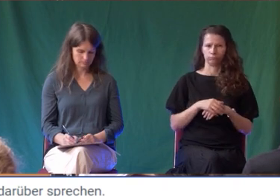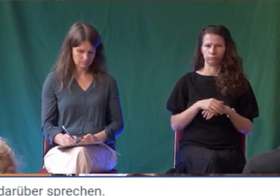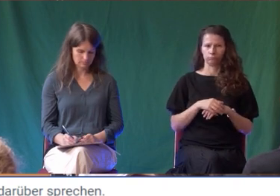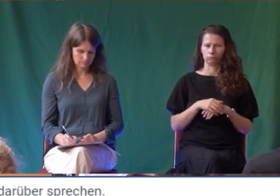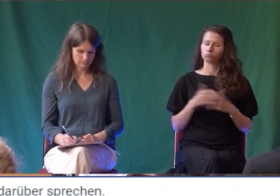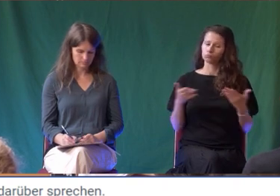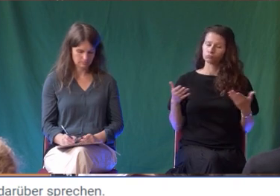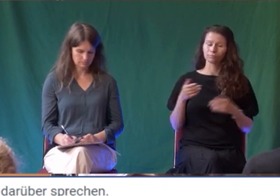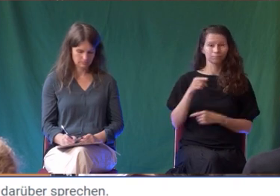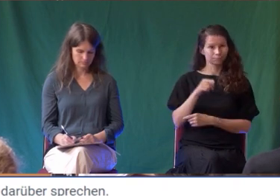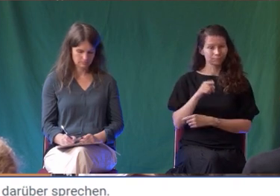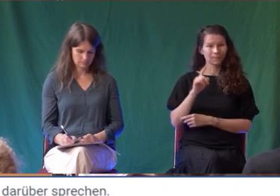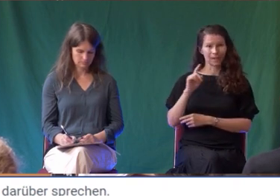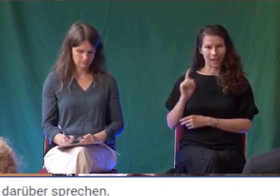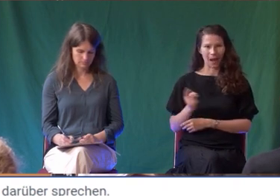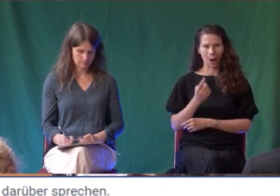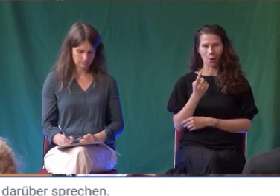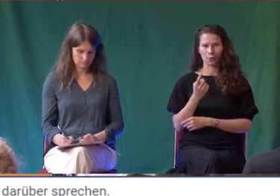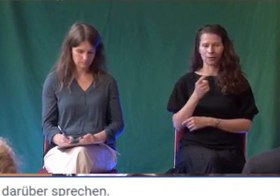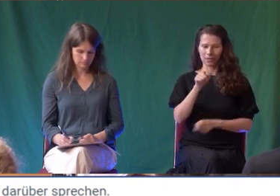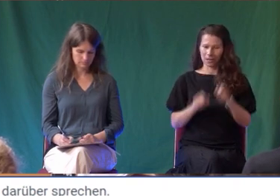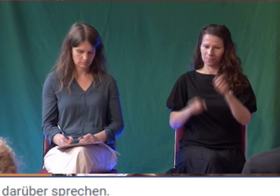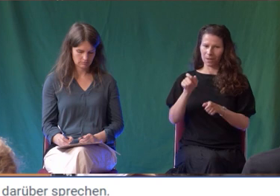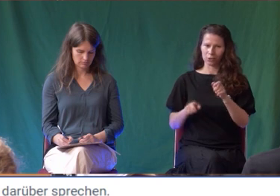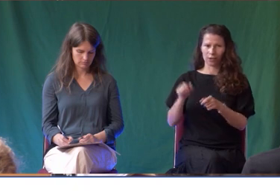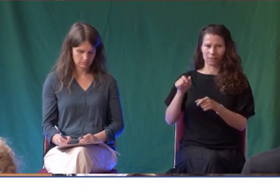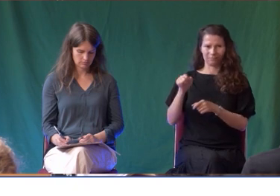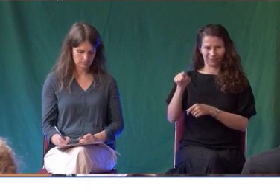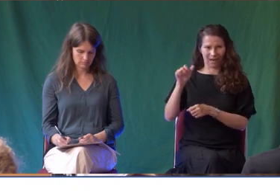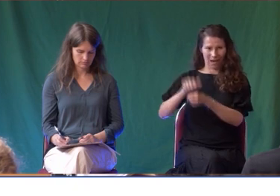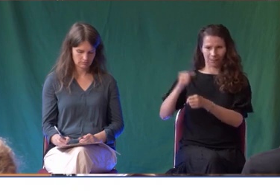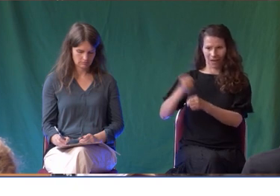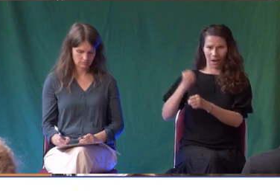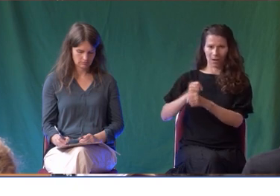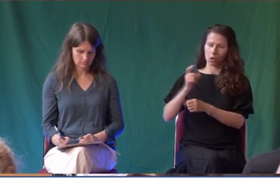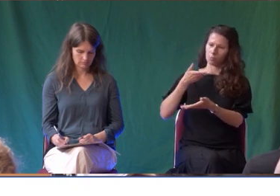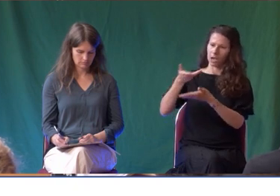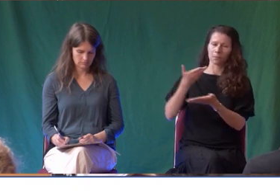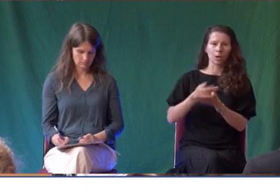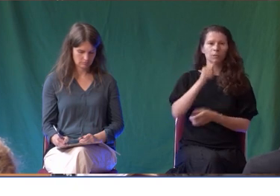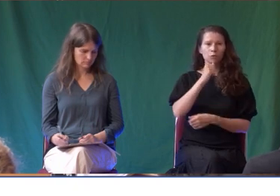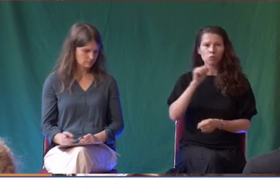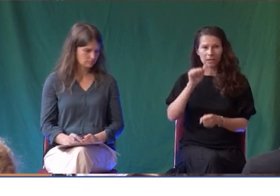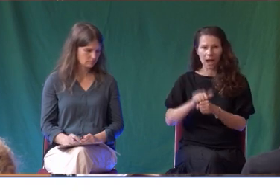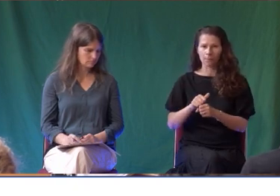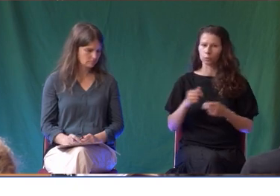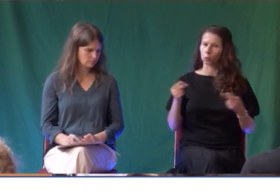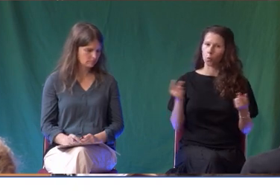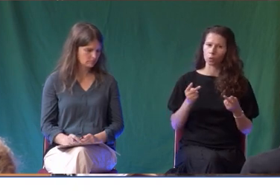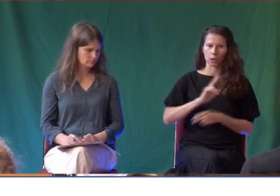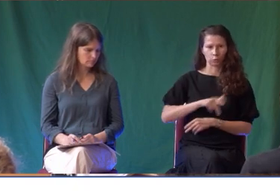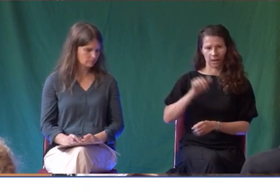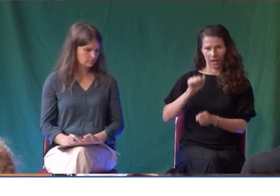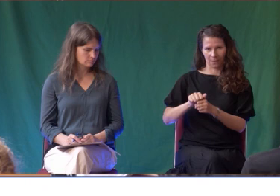sie berät auch Menschen im Amt zum Beispiel im Jugendamt oder im